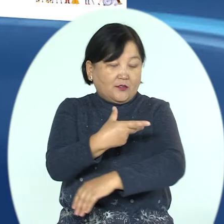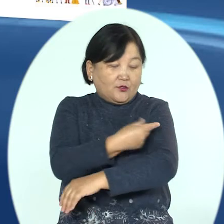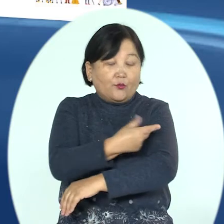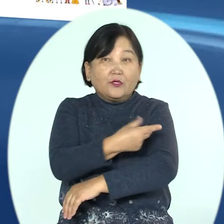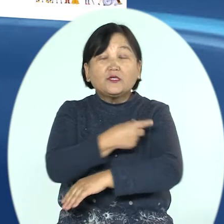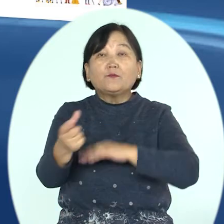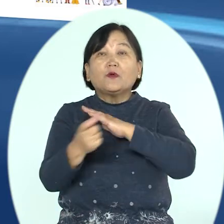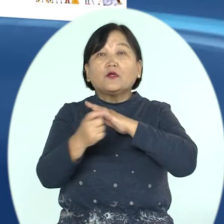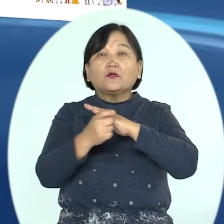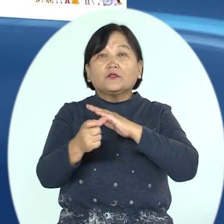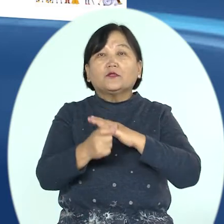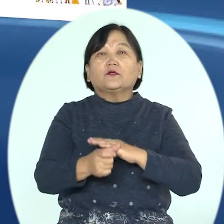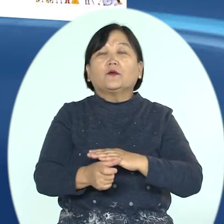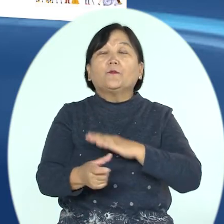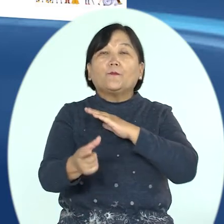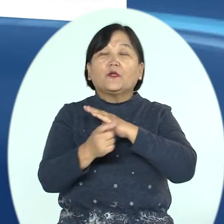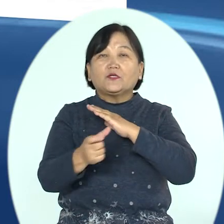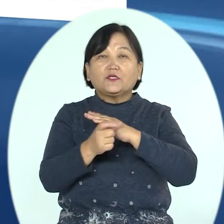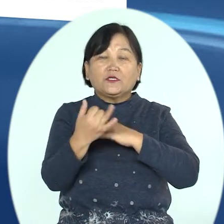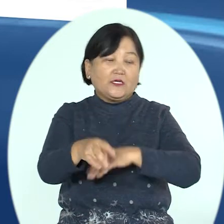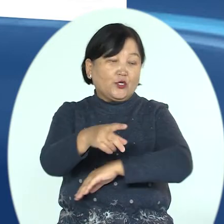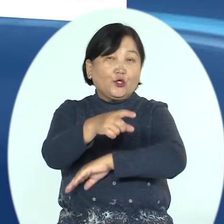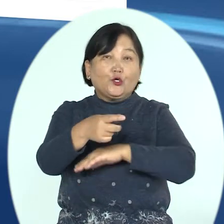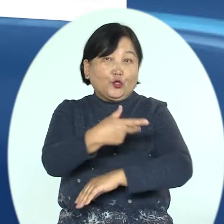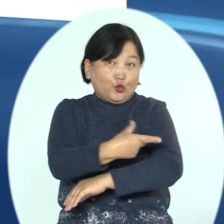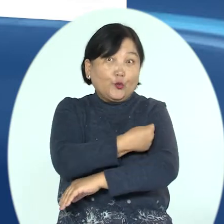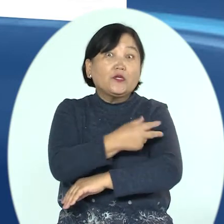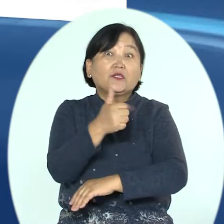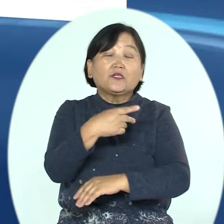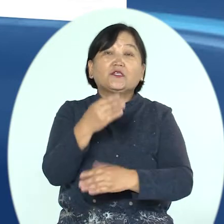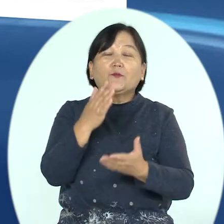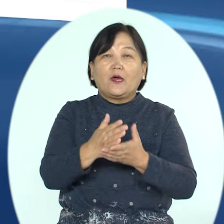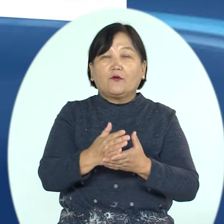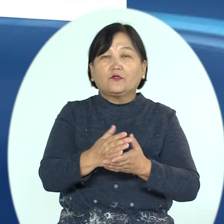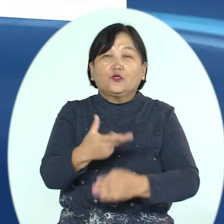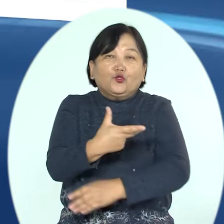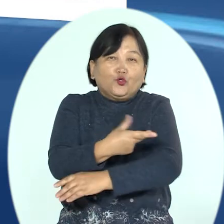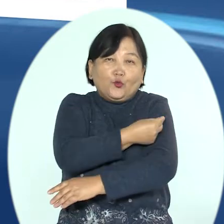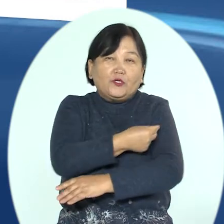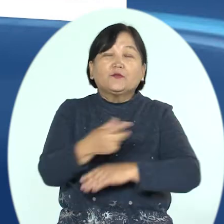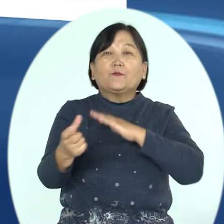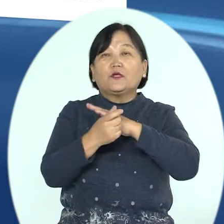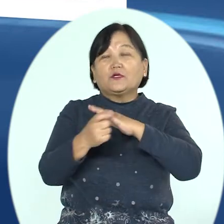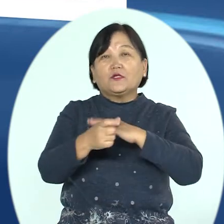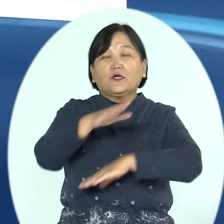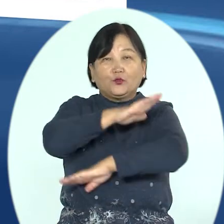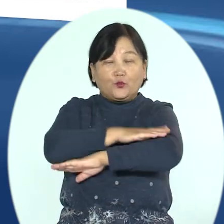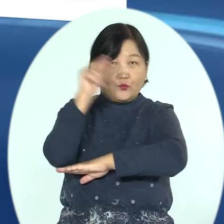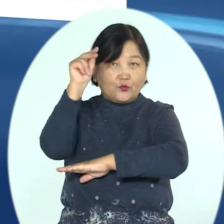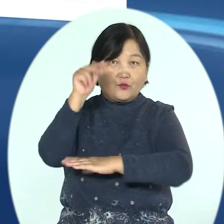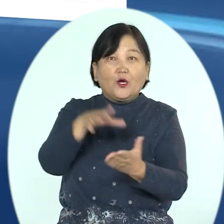сувлагч мэрэгжил бол нэг дэр нь байж байгаа. Мэрэгжлийн сувлагч гэдэг байж байгаа. Тэгэхээр бол төрөөс сувлагч мэрэгжлийг бол дэмжихэр ийм шийдвэр